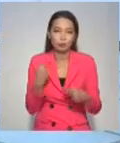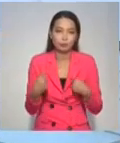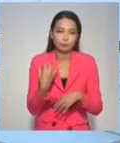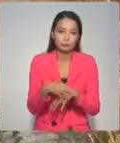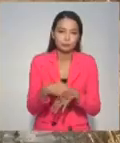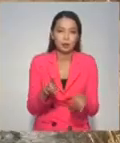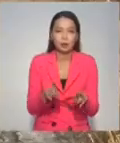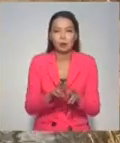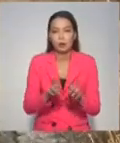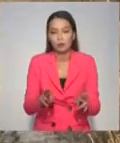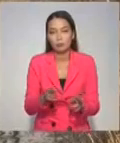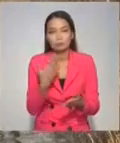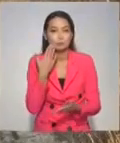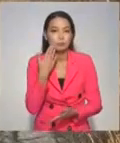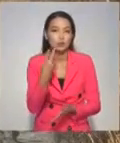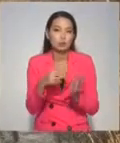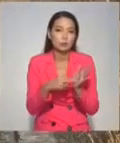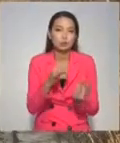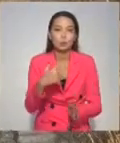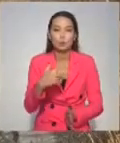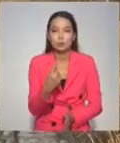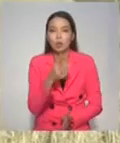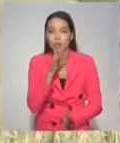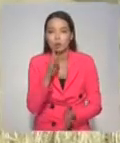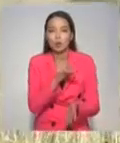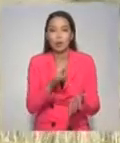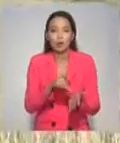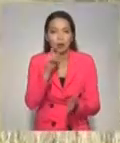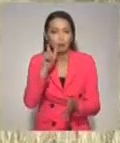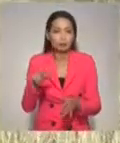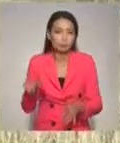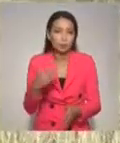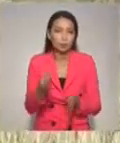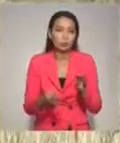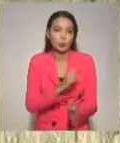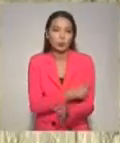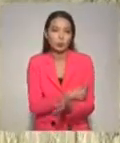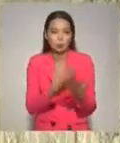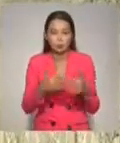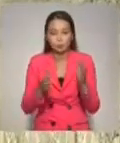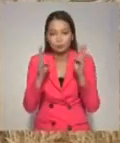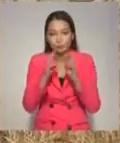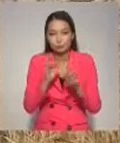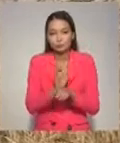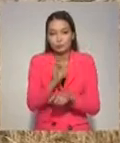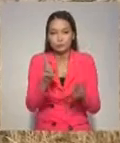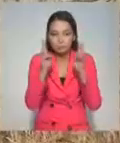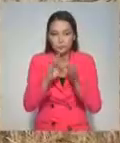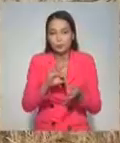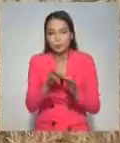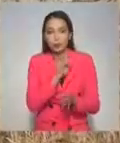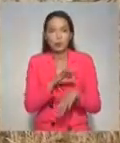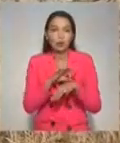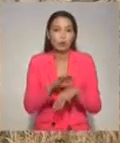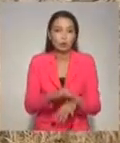27 және 31 жастағы қала тұрғындары екені анықталды. Сот медициналық сараптама тағайындалған. Қазір тергеп тексеру амалдары жүріп